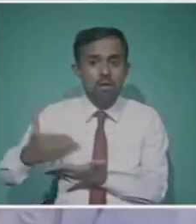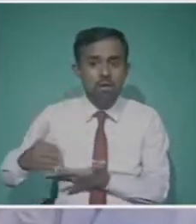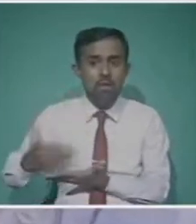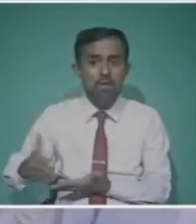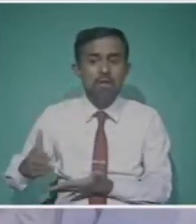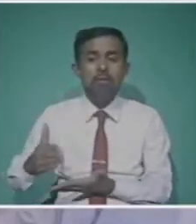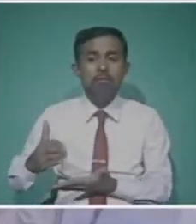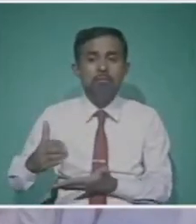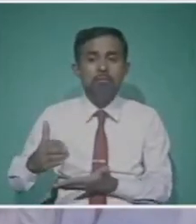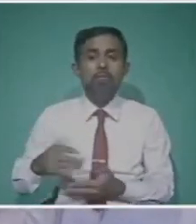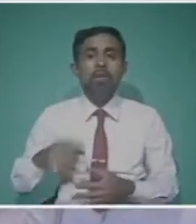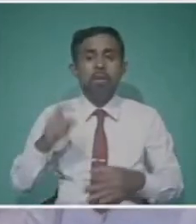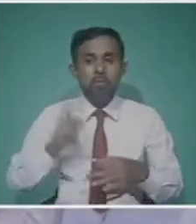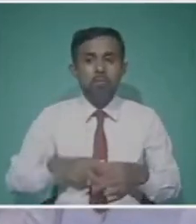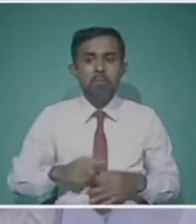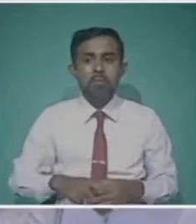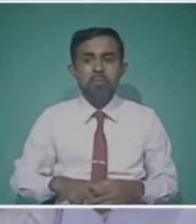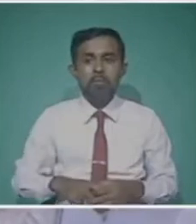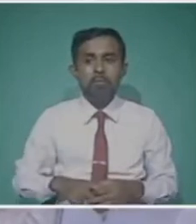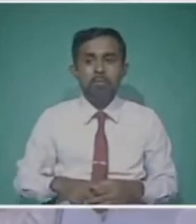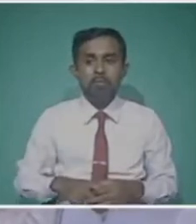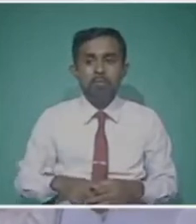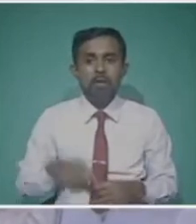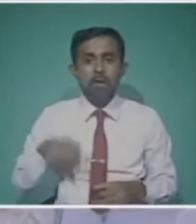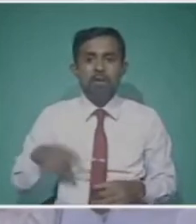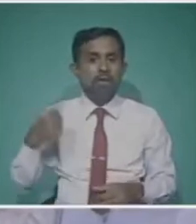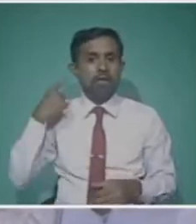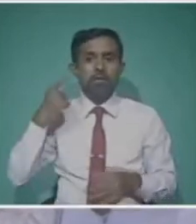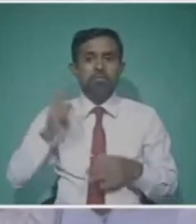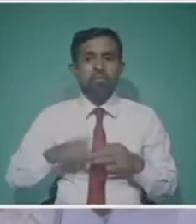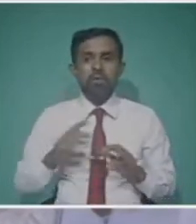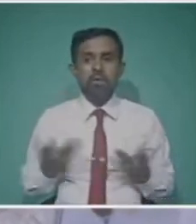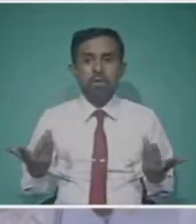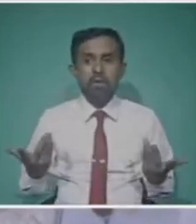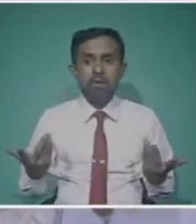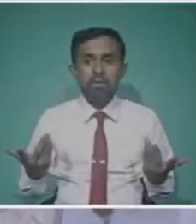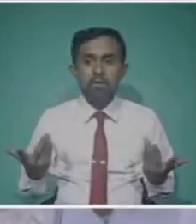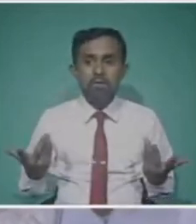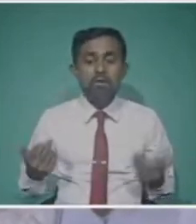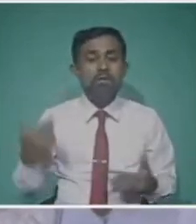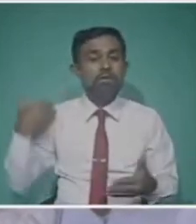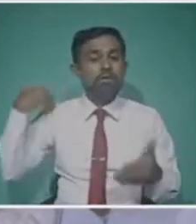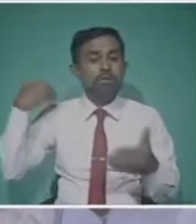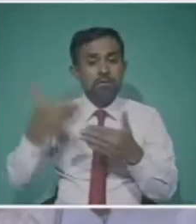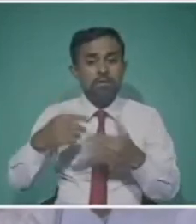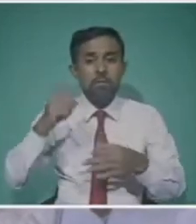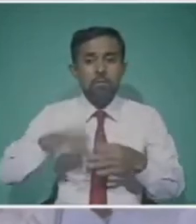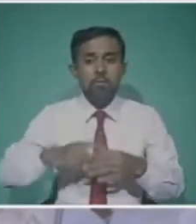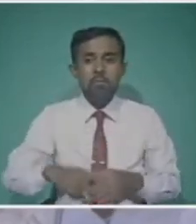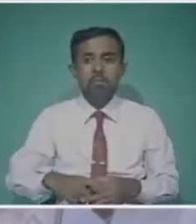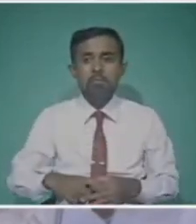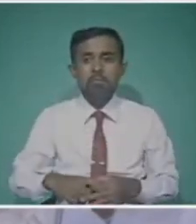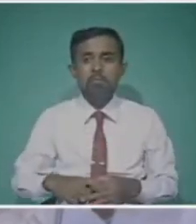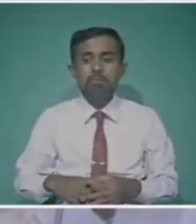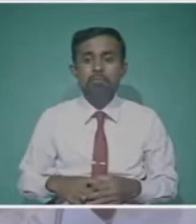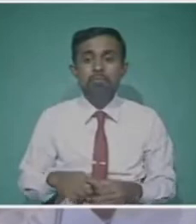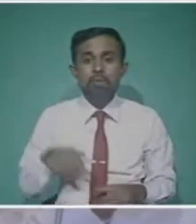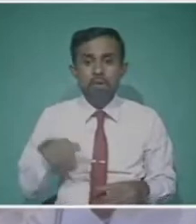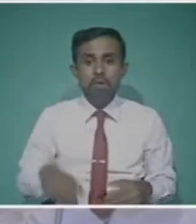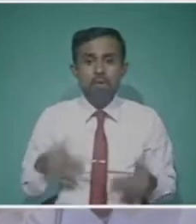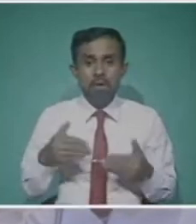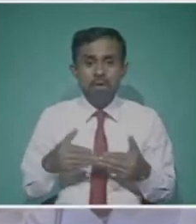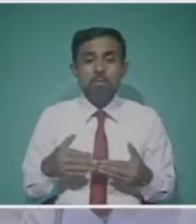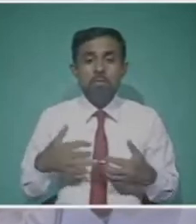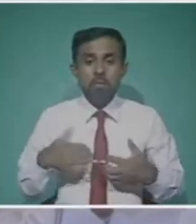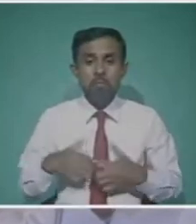ගන්නවා ඒකයි ප්‍රශ්නේ තියෙන්නේ ඒක මේ අද ඊයේ වෙච්ච ප්‍රශ්නයක් නෙමෙයි දීර්ඝකාලීනව තියෙන ප්‍රශ්නයක් ඒ විතරක් නෙමෙයි අද අපි මේ